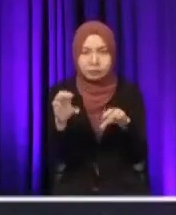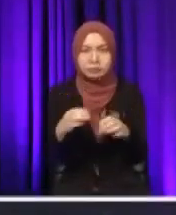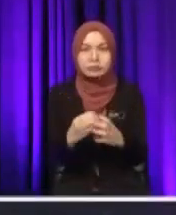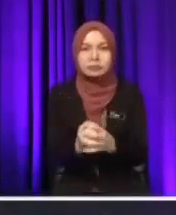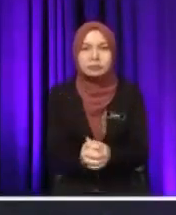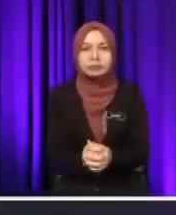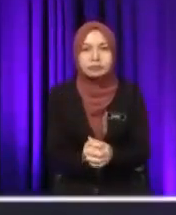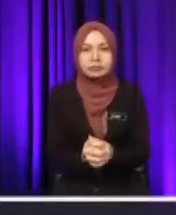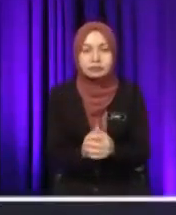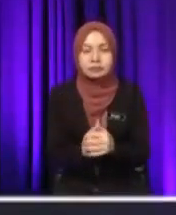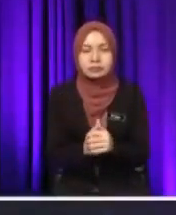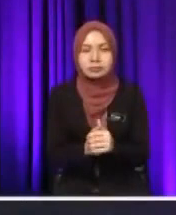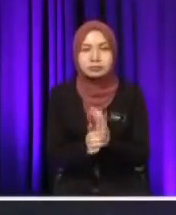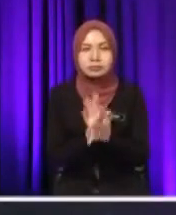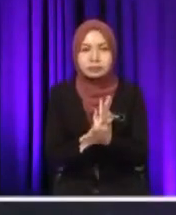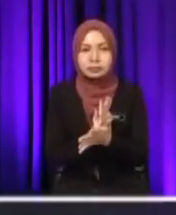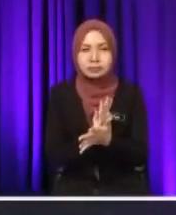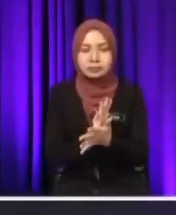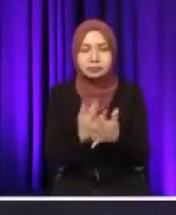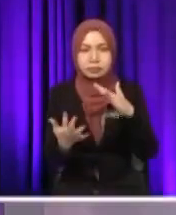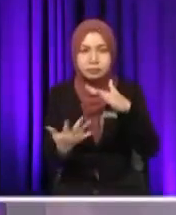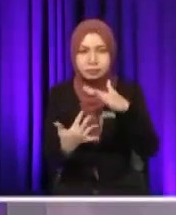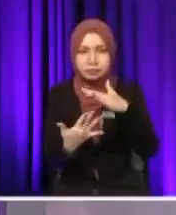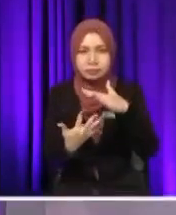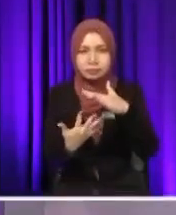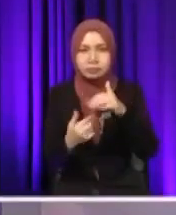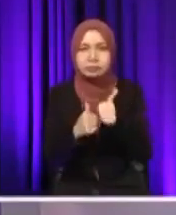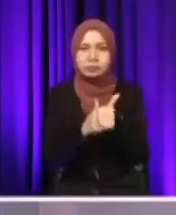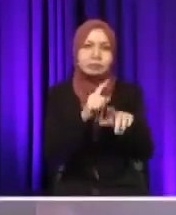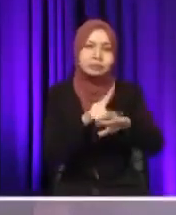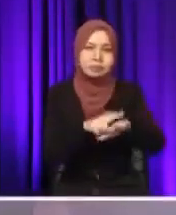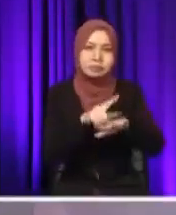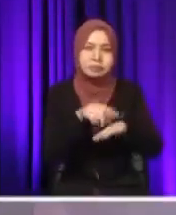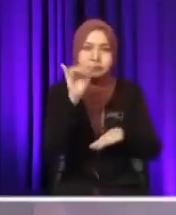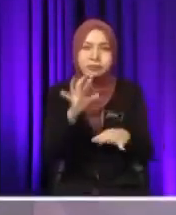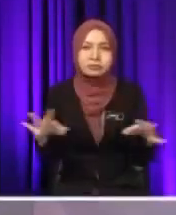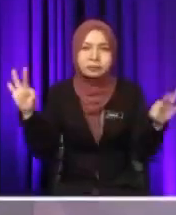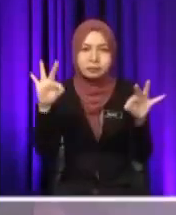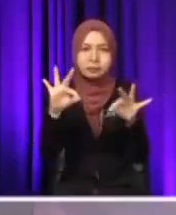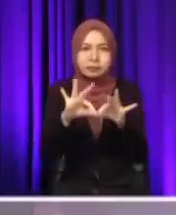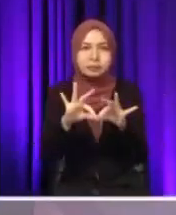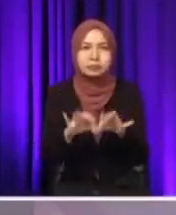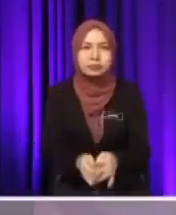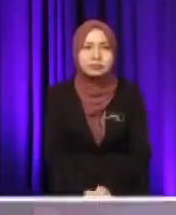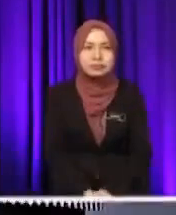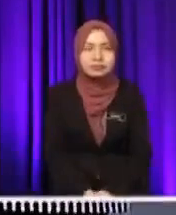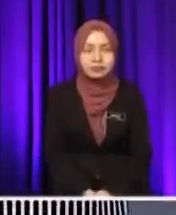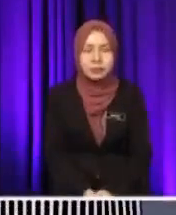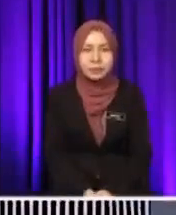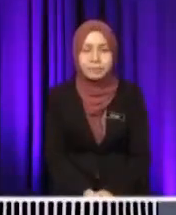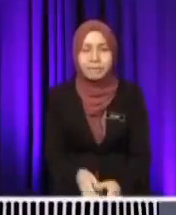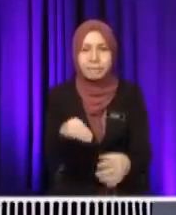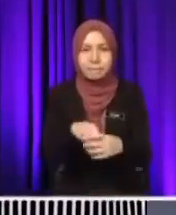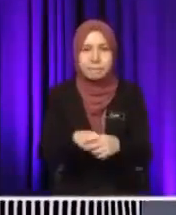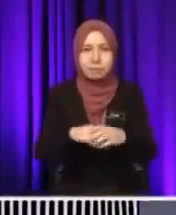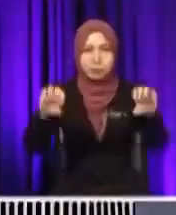pemanasan yang agak lama. Pemanasannya hanya menggunakan air rendaman panas sahaja. Biasanya dalam eksperimen pun kita biasanya